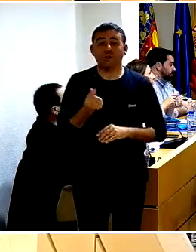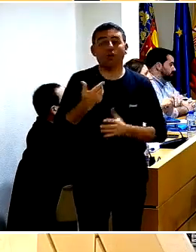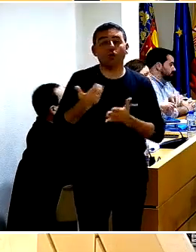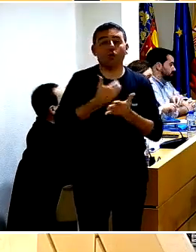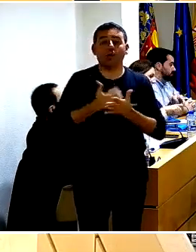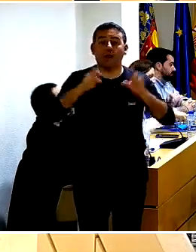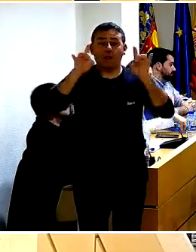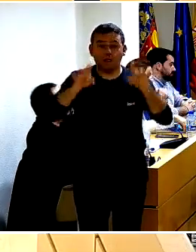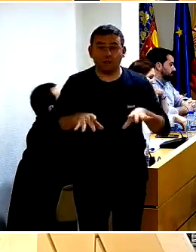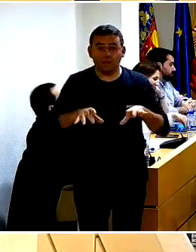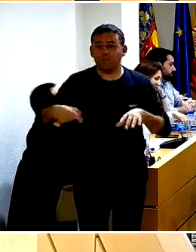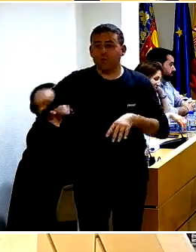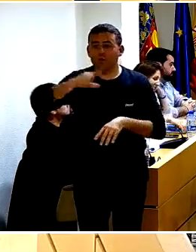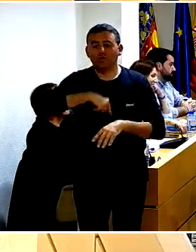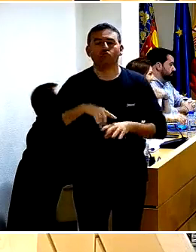retribucions.